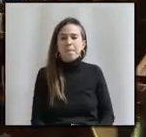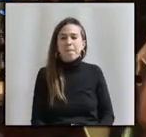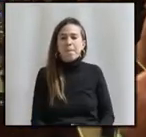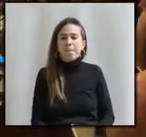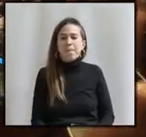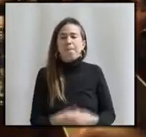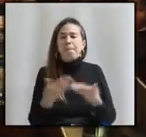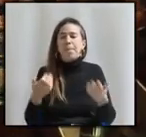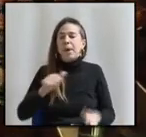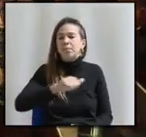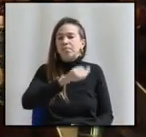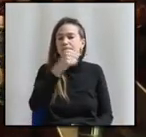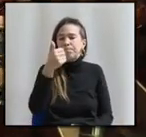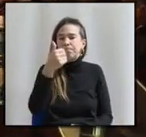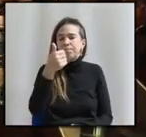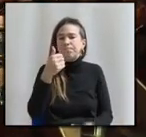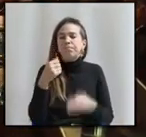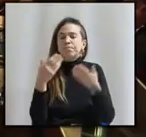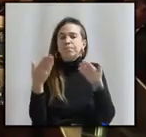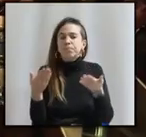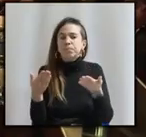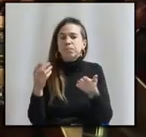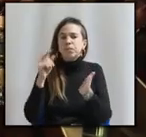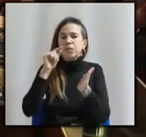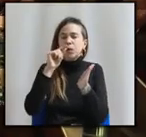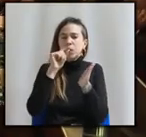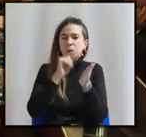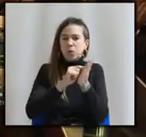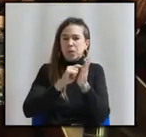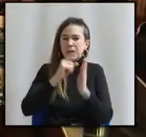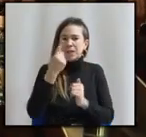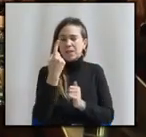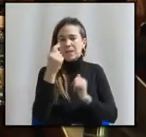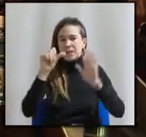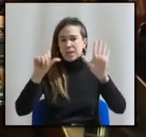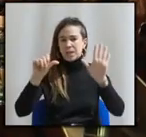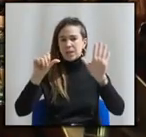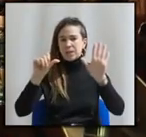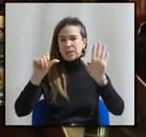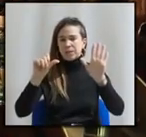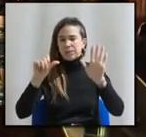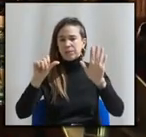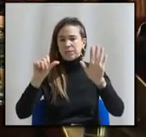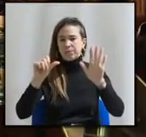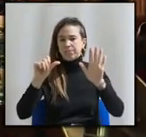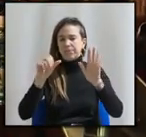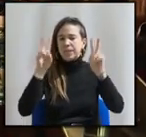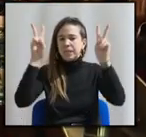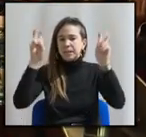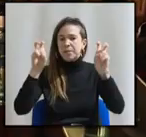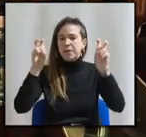Doncs queda aprovat. Passem ara al punt número 16, que és la relació de les persones